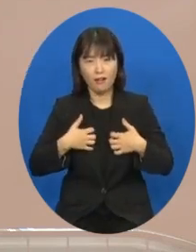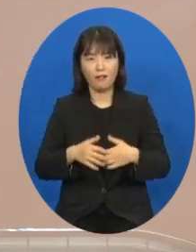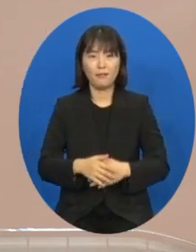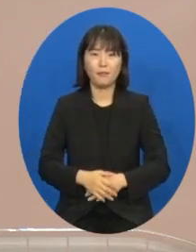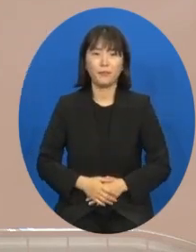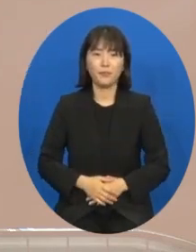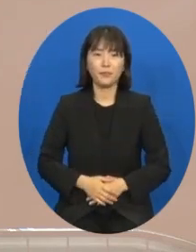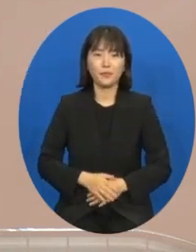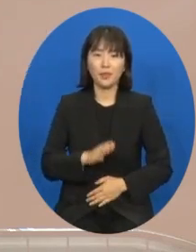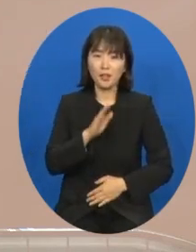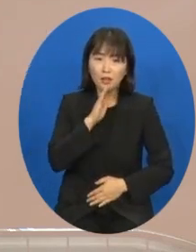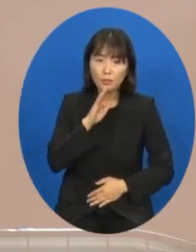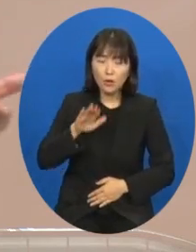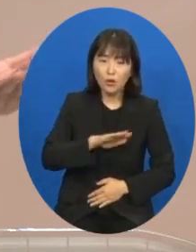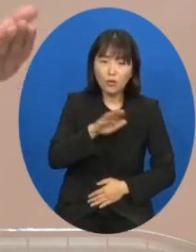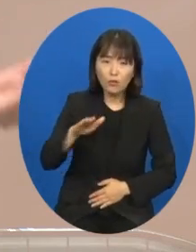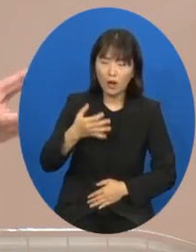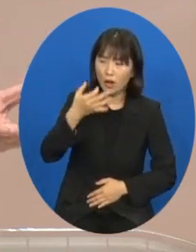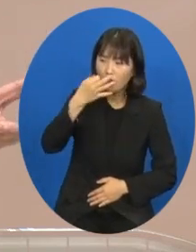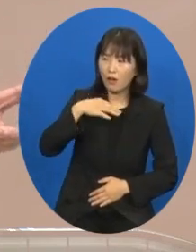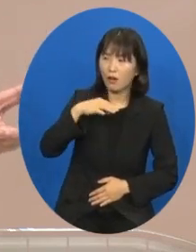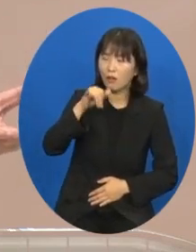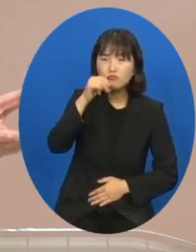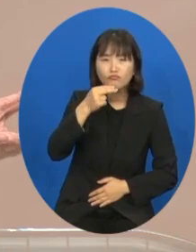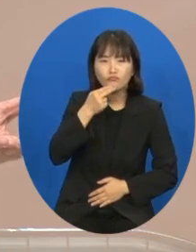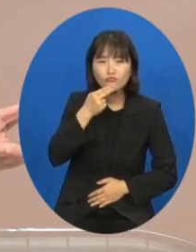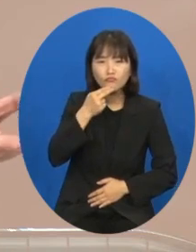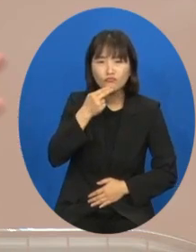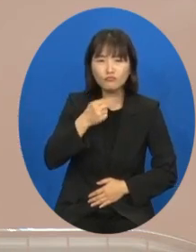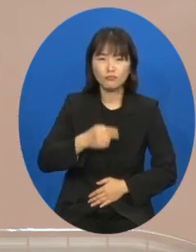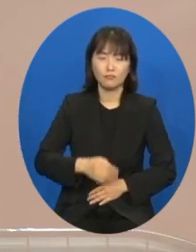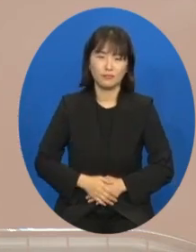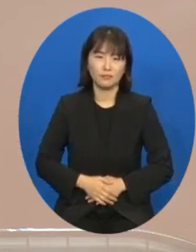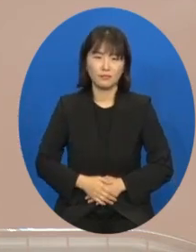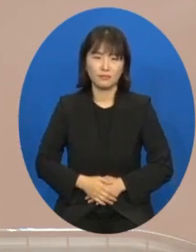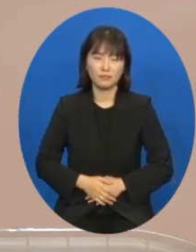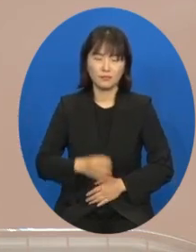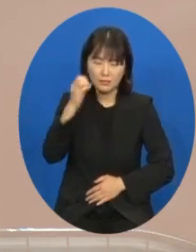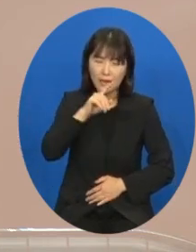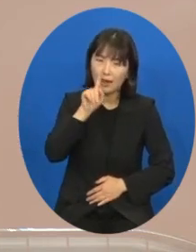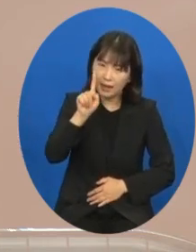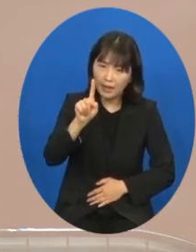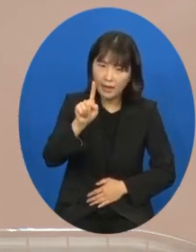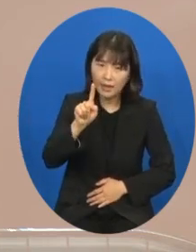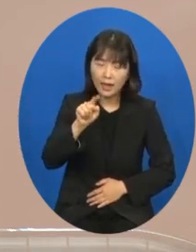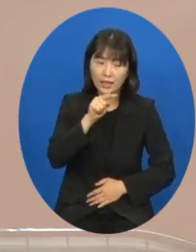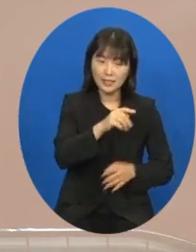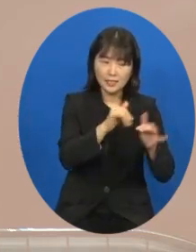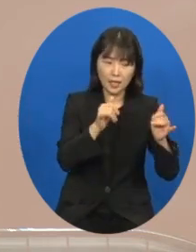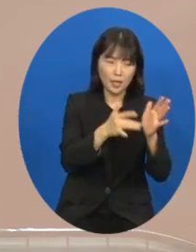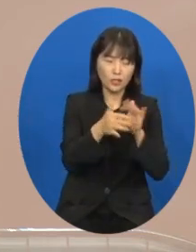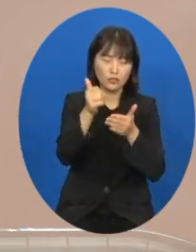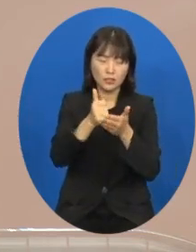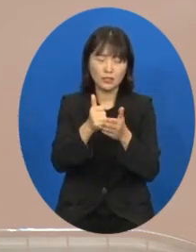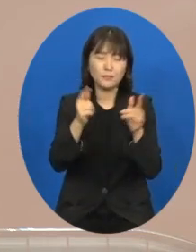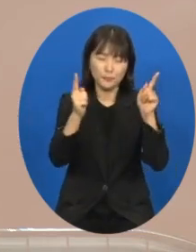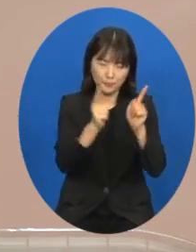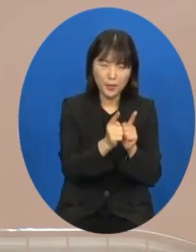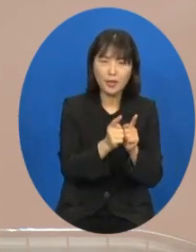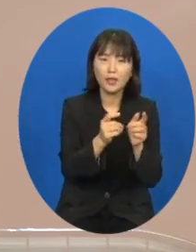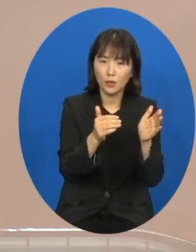그렇죠? 실제로 우리에게 뭐 이익되는 게뭐 있어요? 단 하나, 그 사람이 예수님을